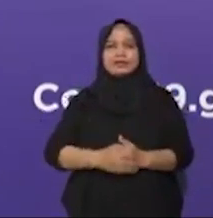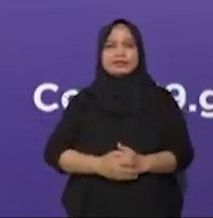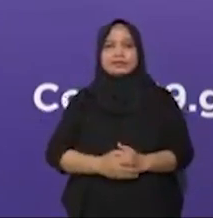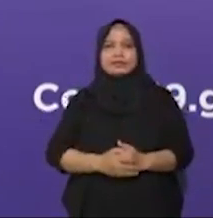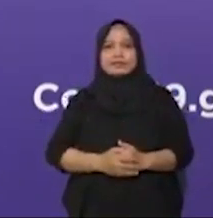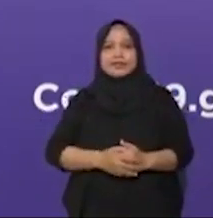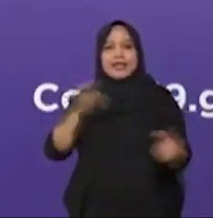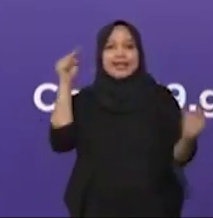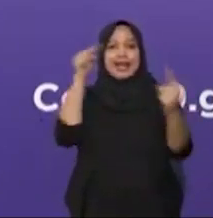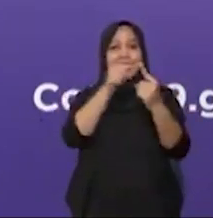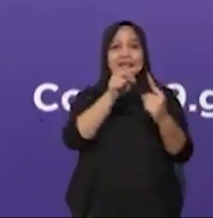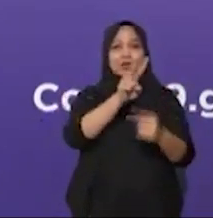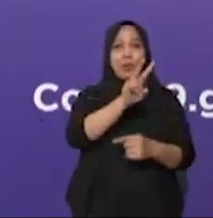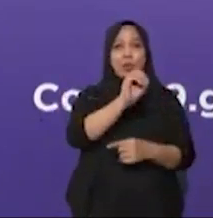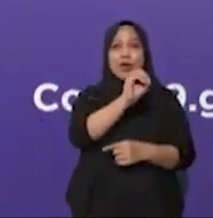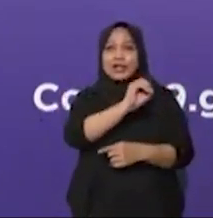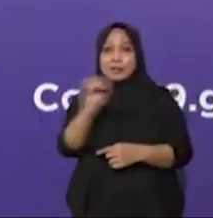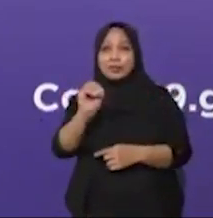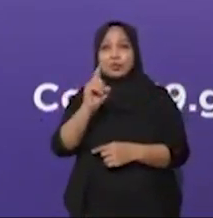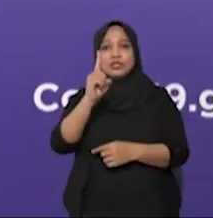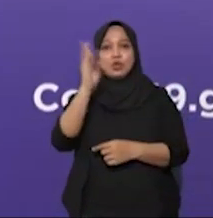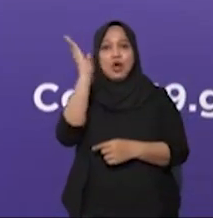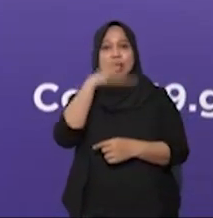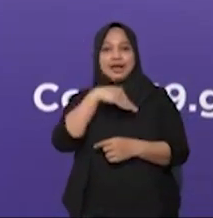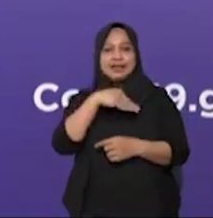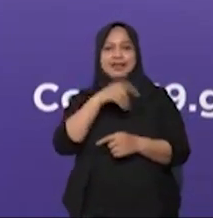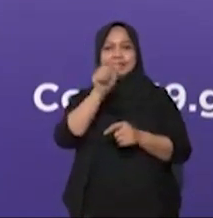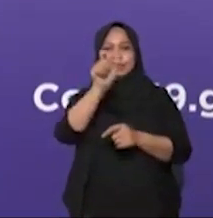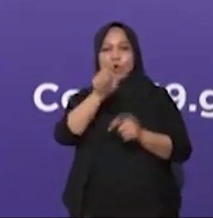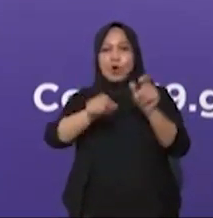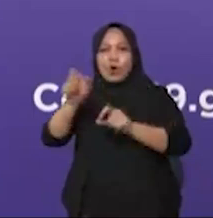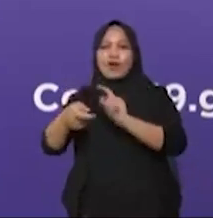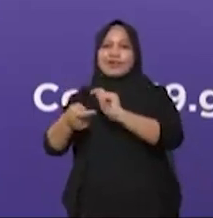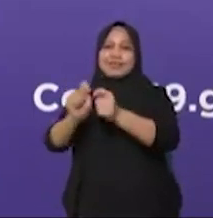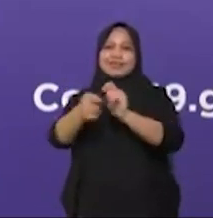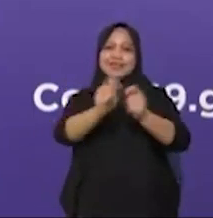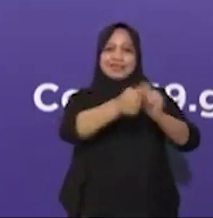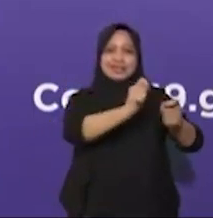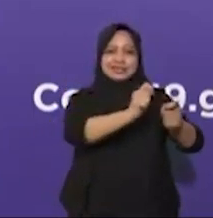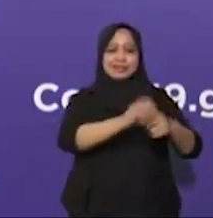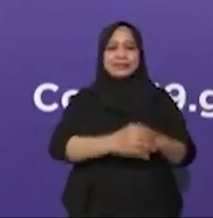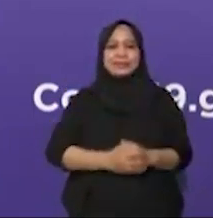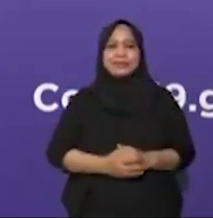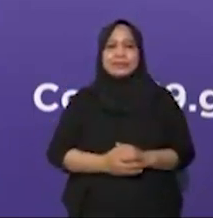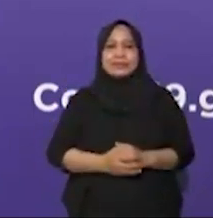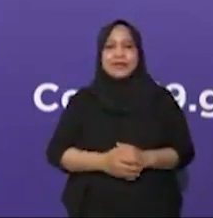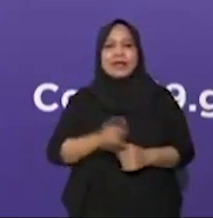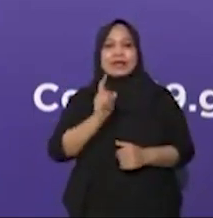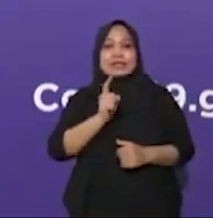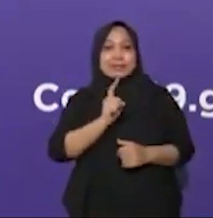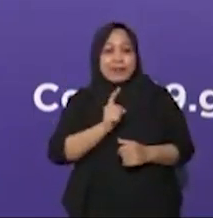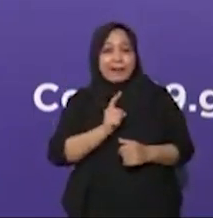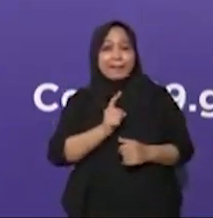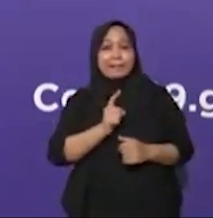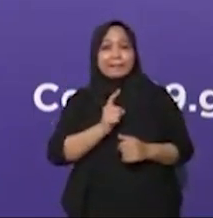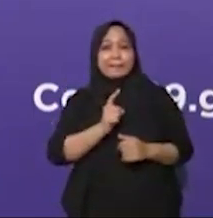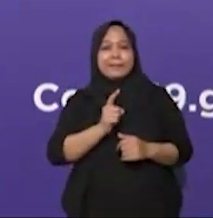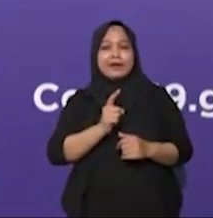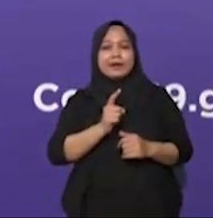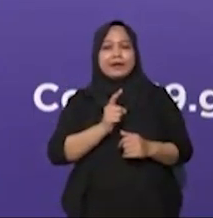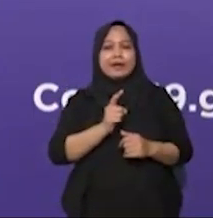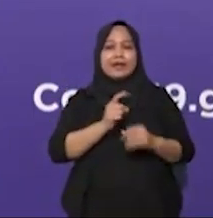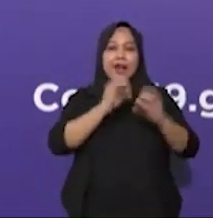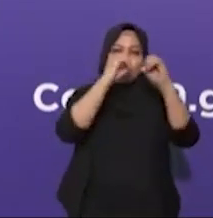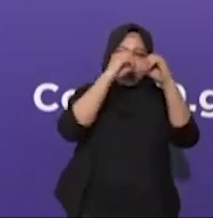mengupayakan target 20.000 sehari harus kita kejar karena sarana untuk melaksanakan ini berupa